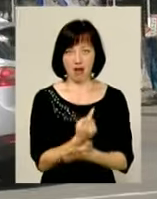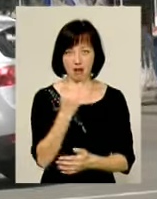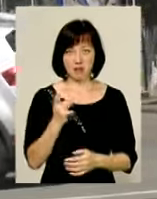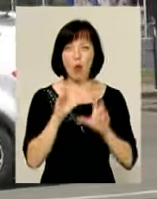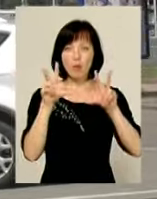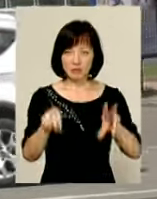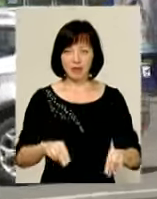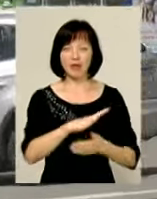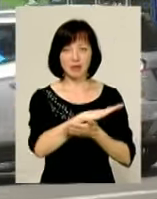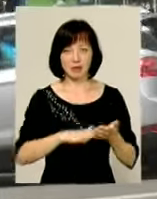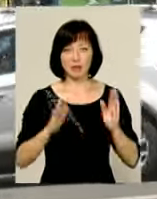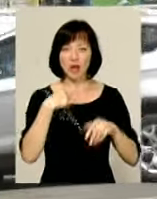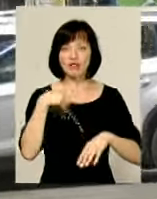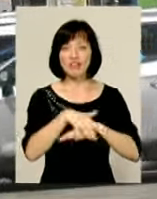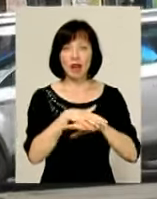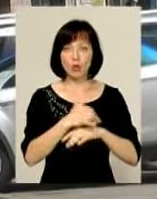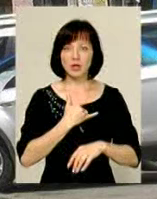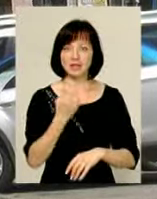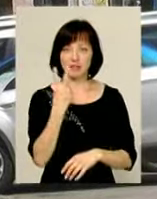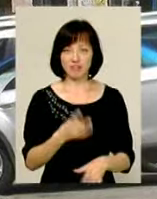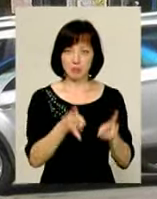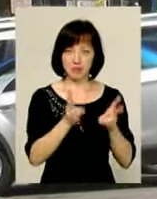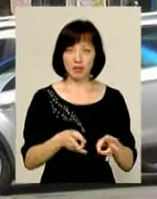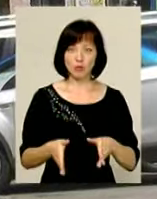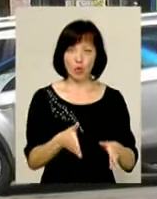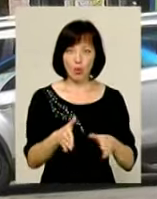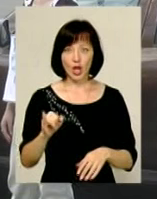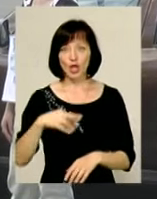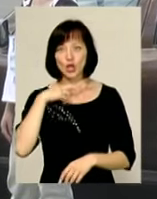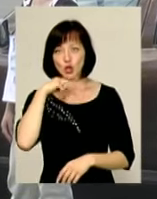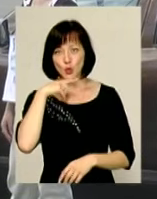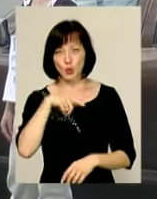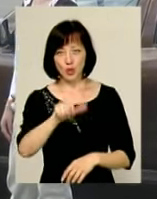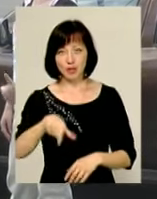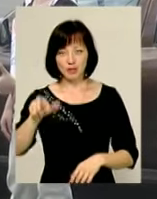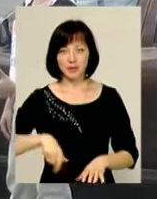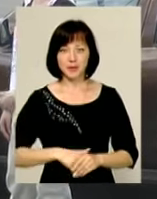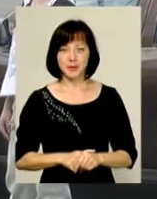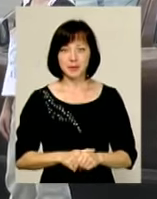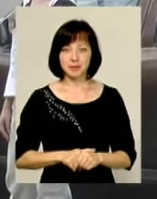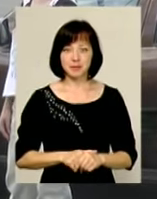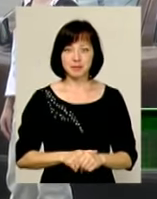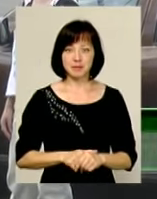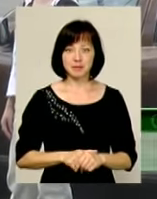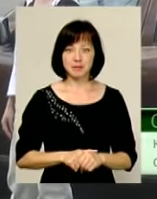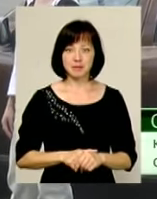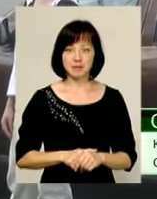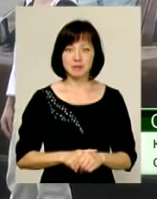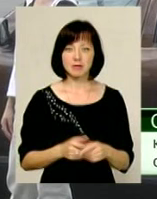організатори, бо, як кажуть у народі, в нас є дві біди: дороги і дурні. Наступний наш захід